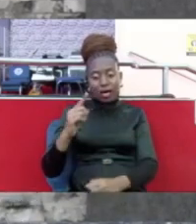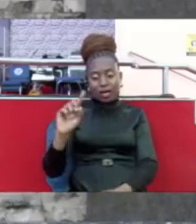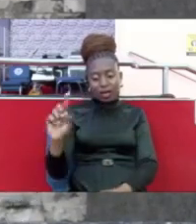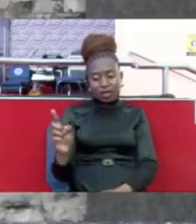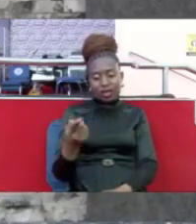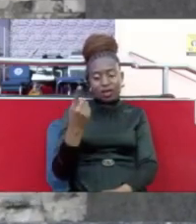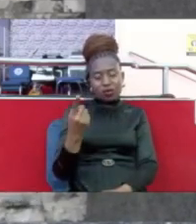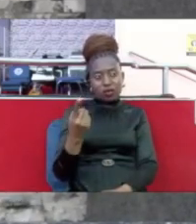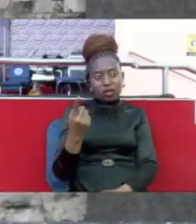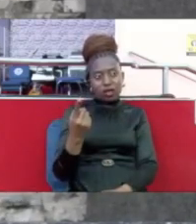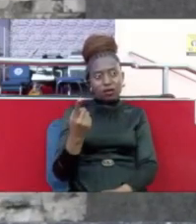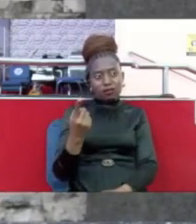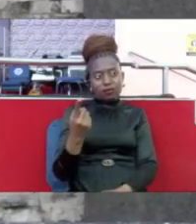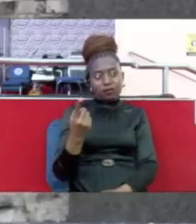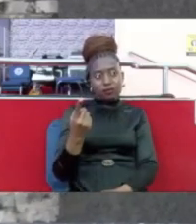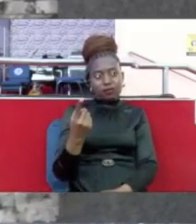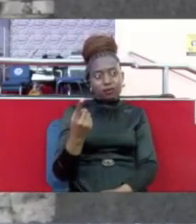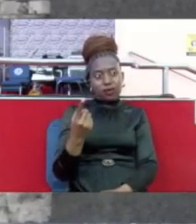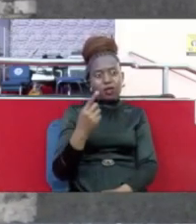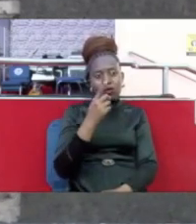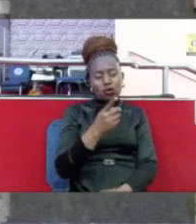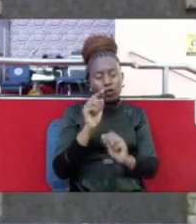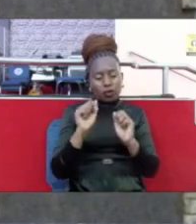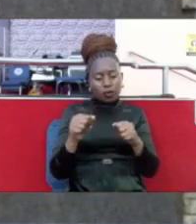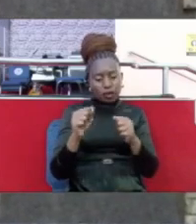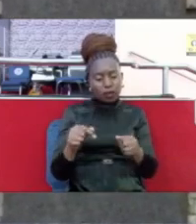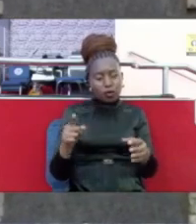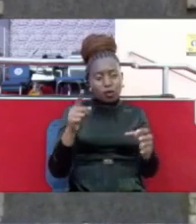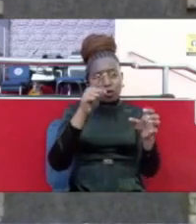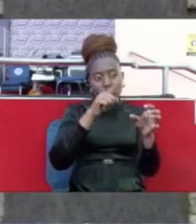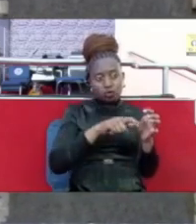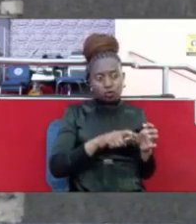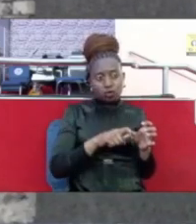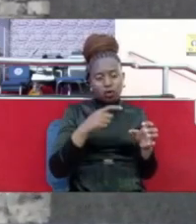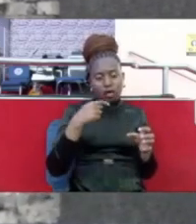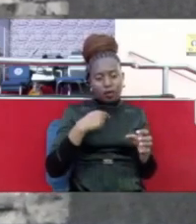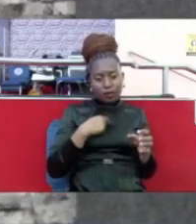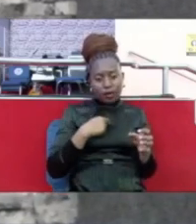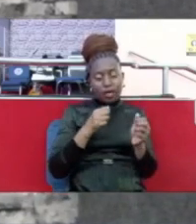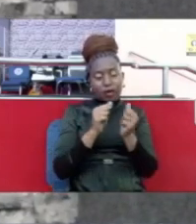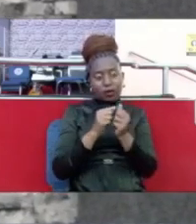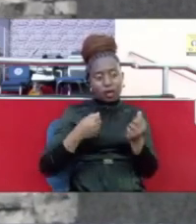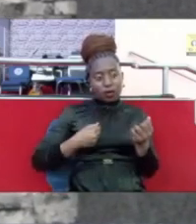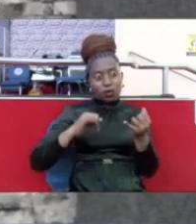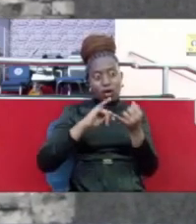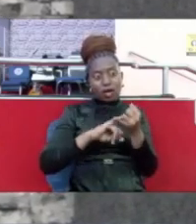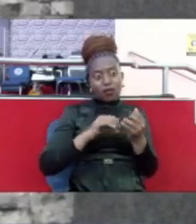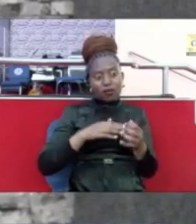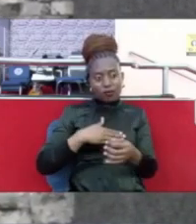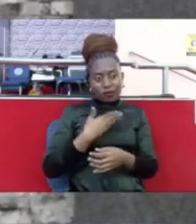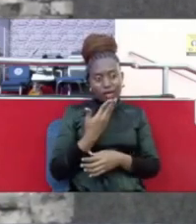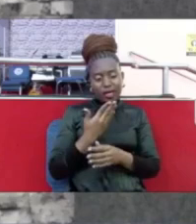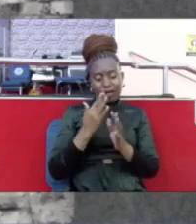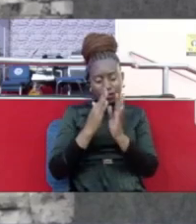I? Hivyo basi uweze ukajiunga na Rhonda na mimi and put the Maasai on your prayer list. Ili tuwaweke wa Maasai kwenye orodha yetu